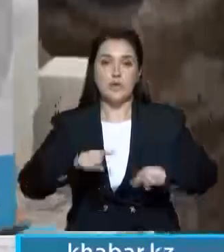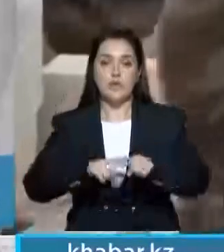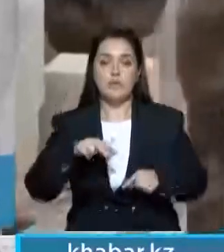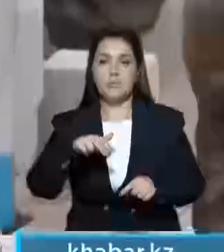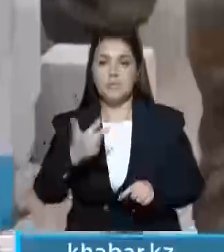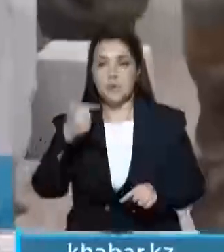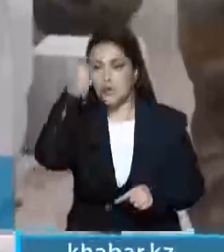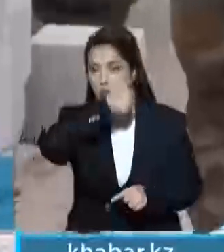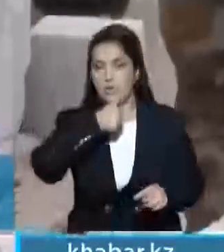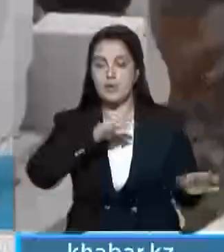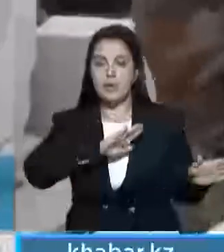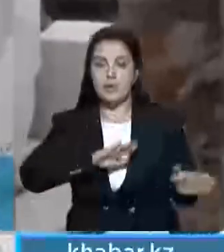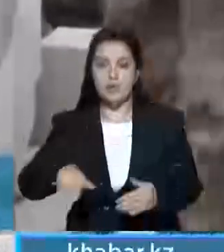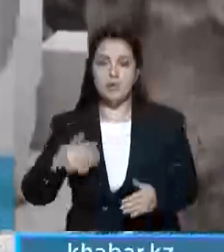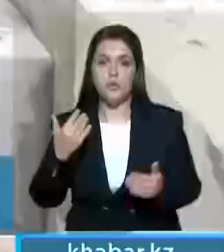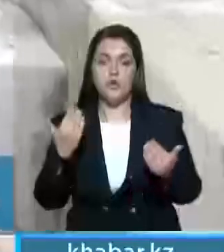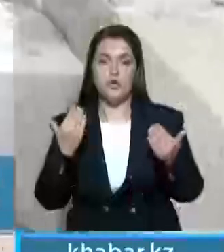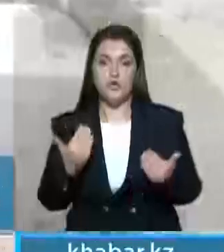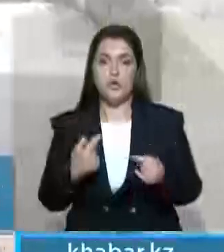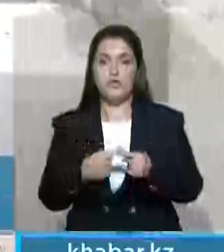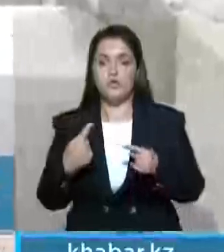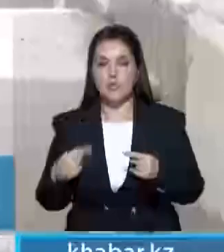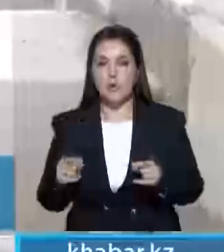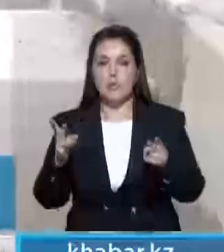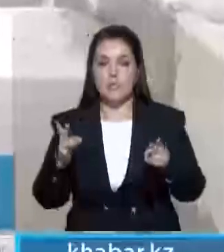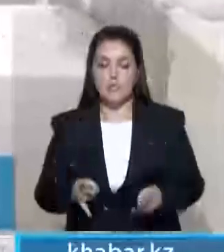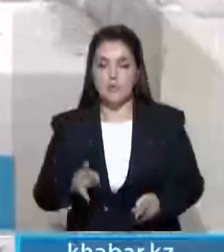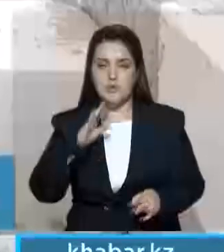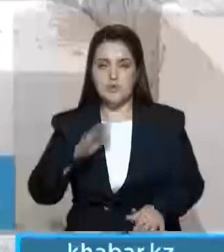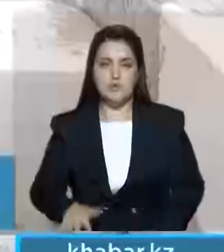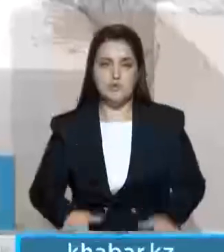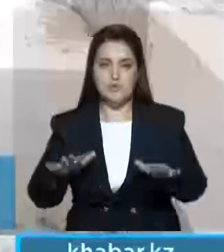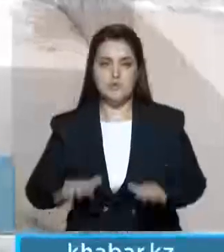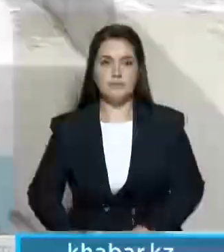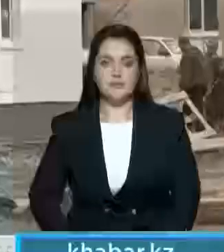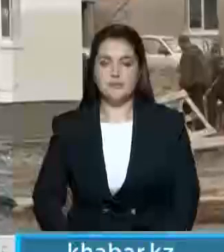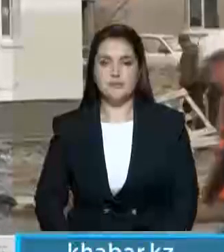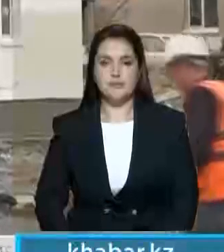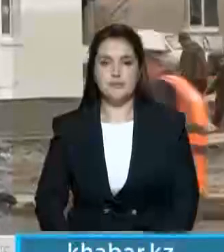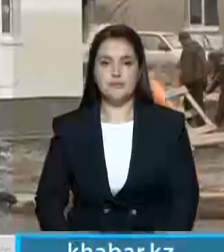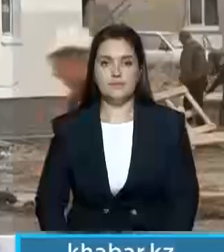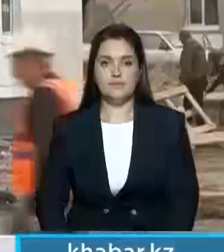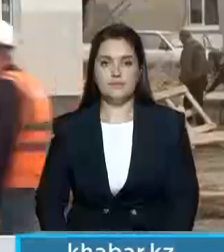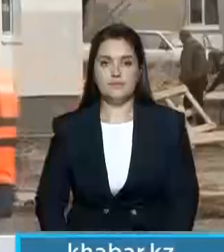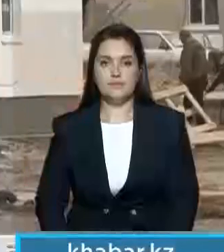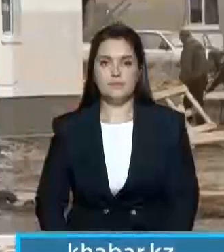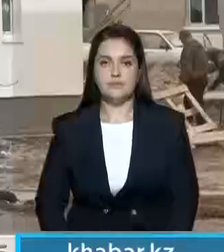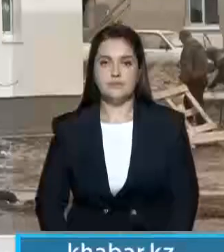33 года. Их формирование сейчас проходит и в других пострадавших от паводка регионах. Наталья Волкова, Коныш Казбеков, Петропавловск, Хабар.